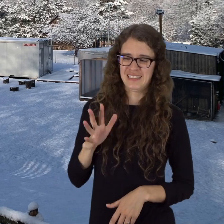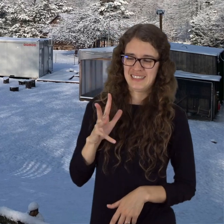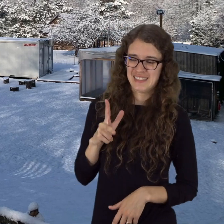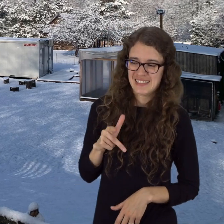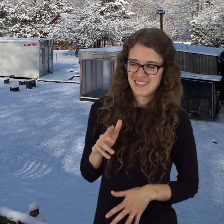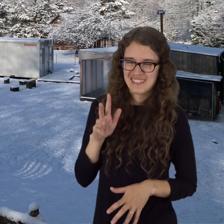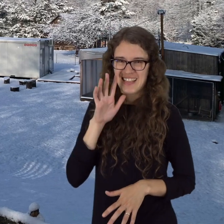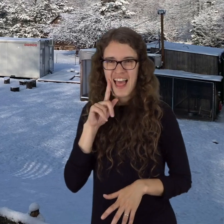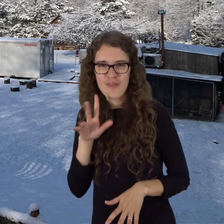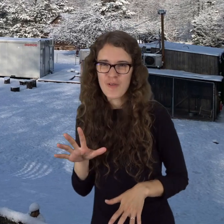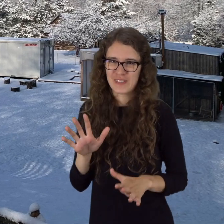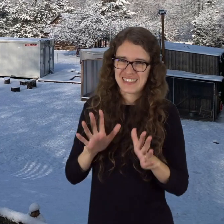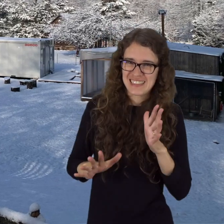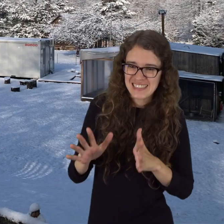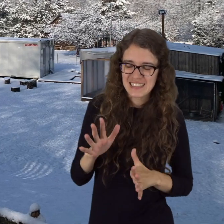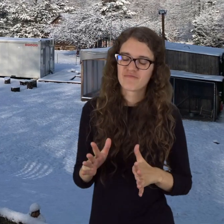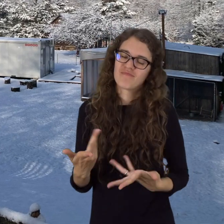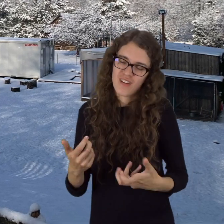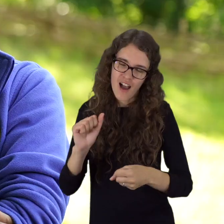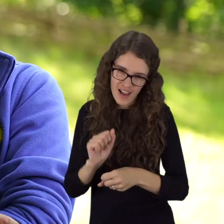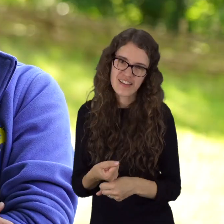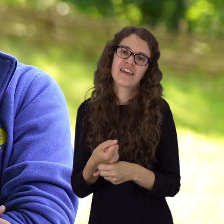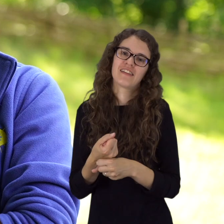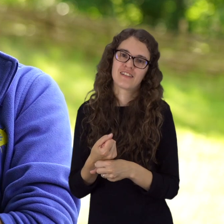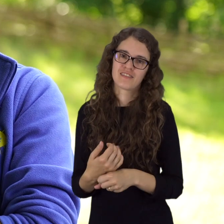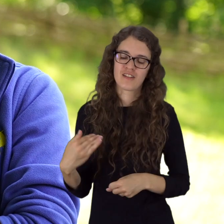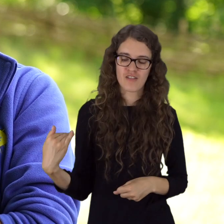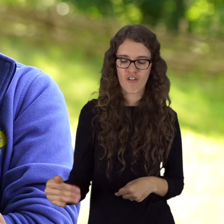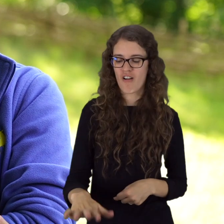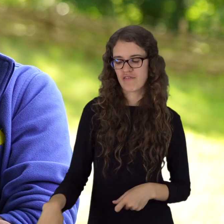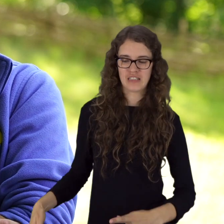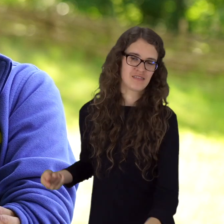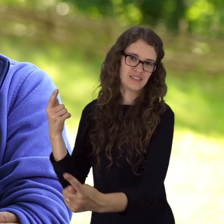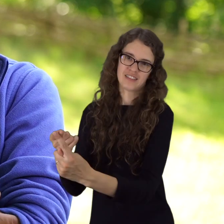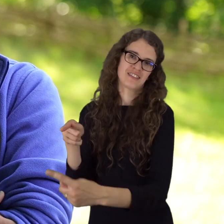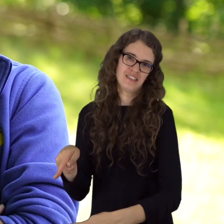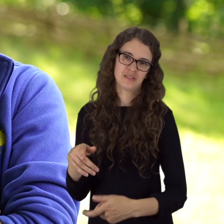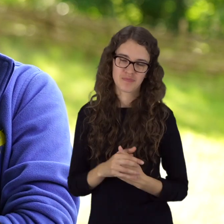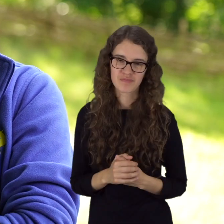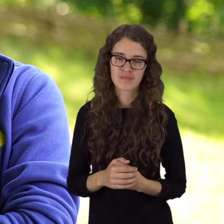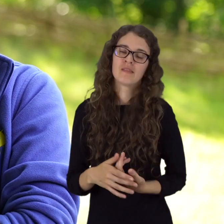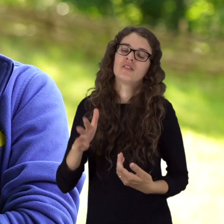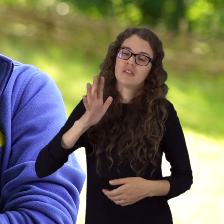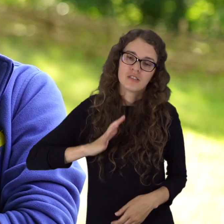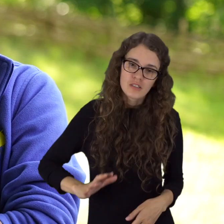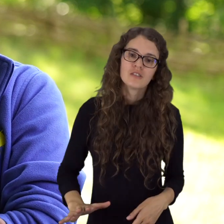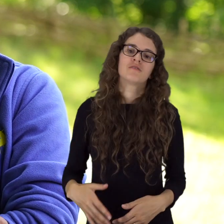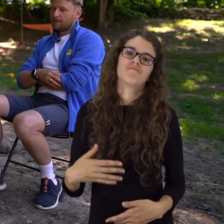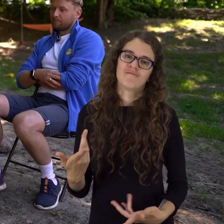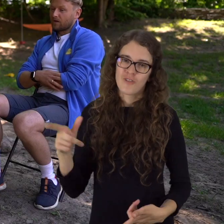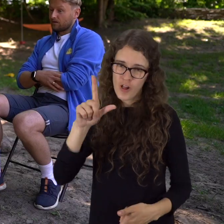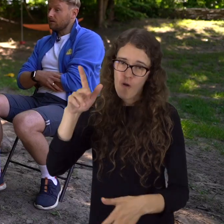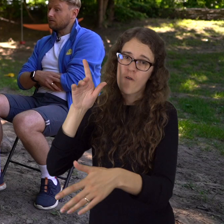labai nori eiti, nors netgi tu gal nelabai gal nori eiti, bet na, mes čia esam dėl vaikų, vaikai yra pats didžiausias mūsų prioritetas,